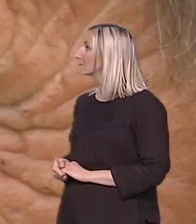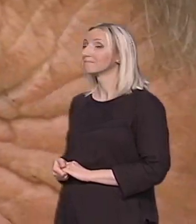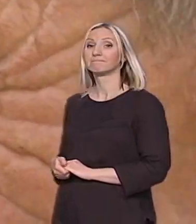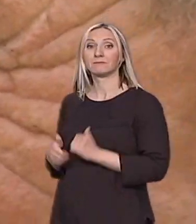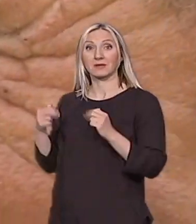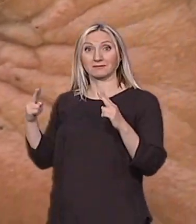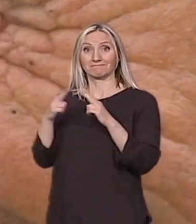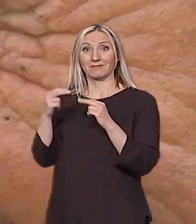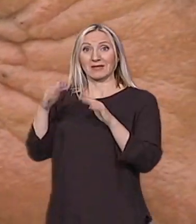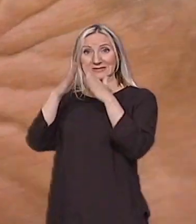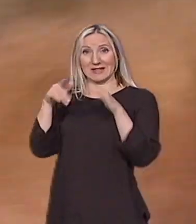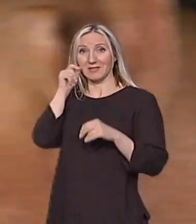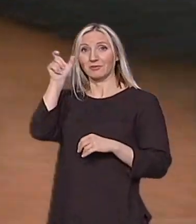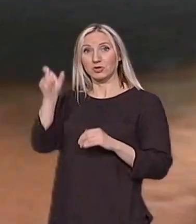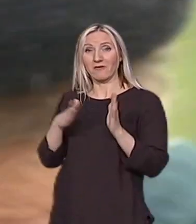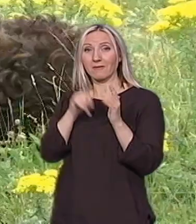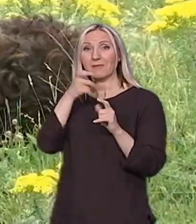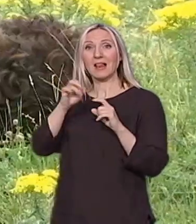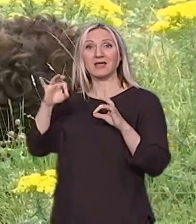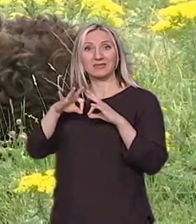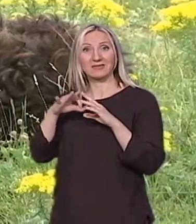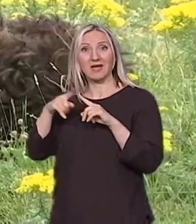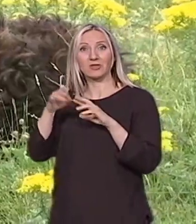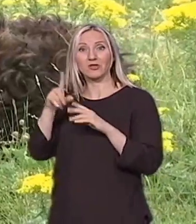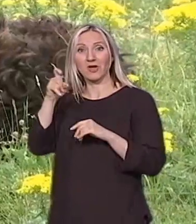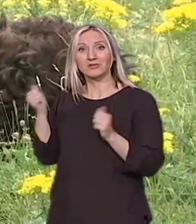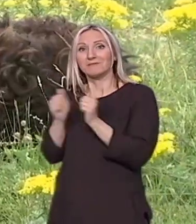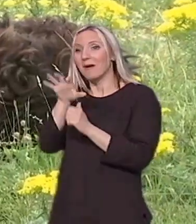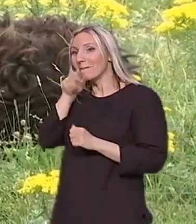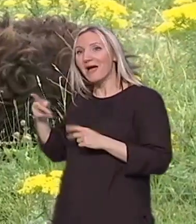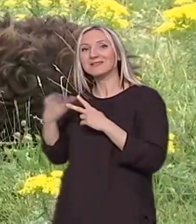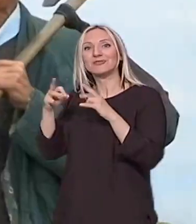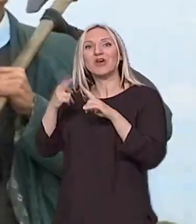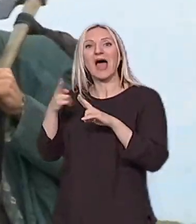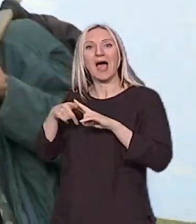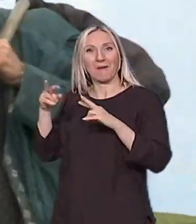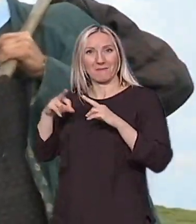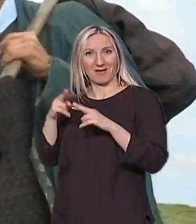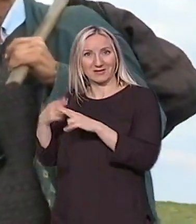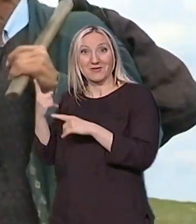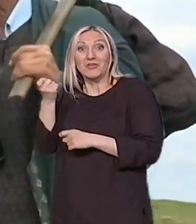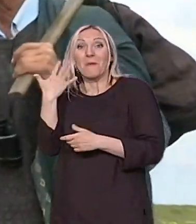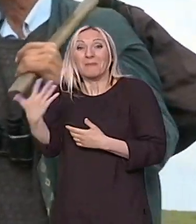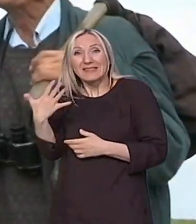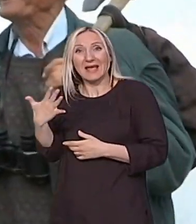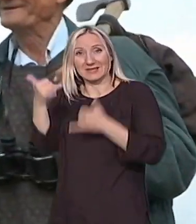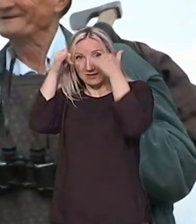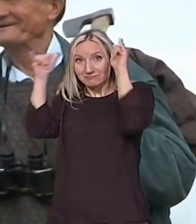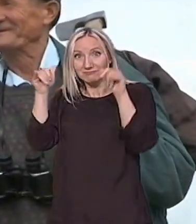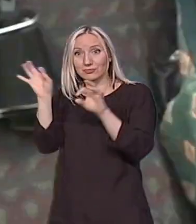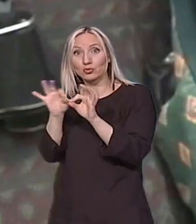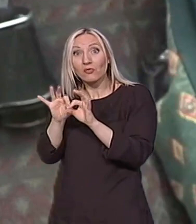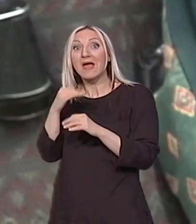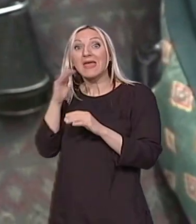Nailazimo na Zlatiborca Miletu Todorića. Sa čapom čuva oko 150 grla stoke. Iako je i manje ograđeno, dvogled mu je